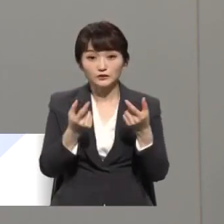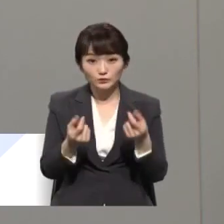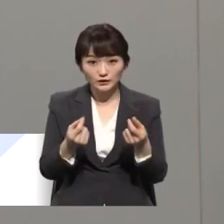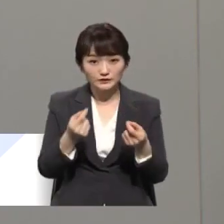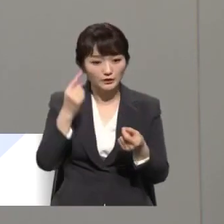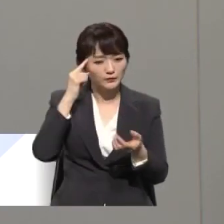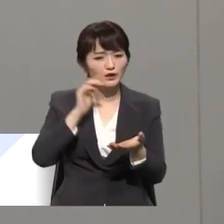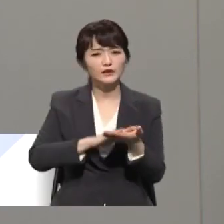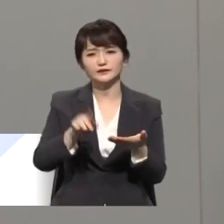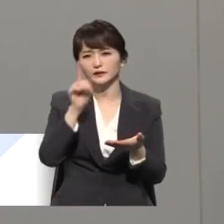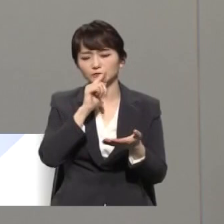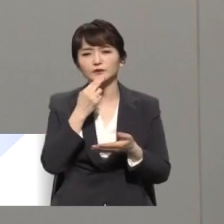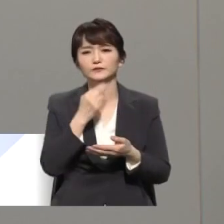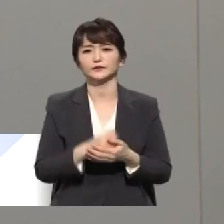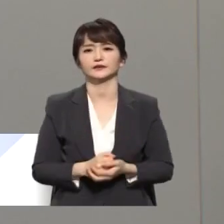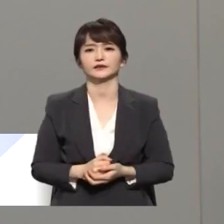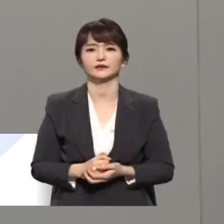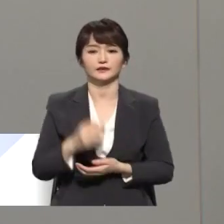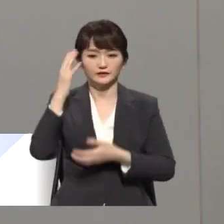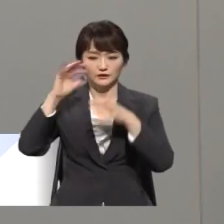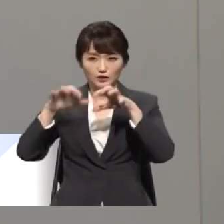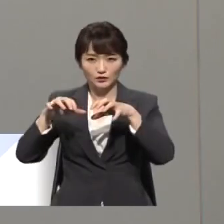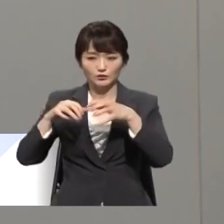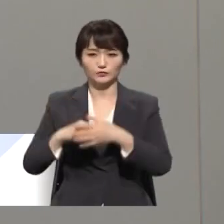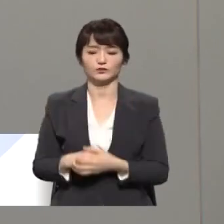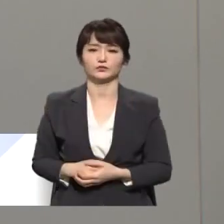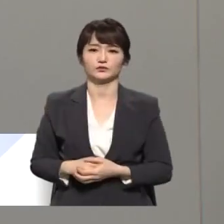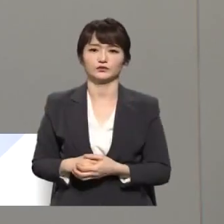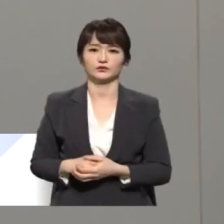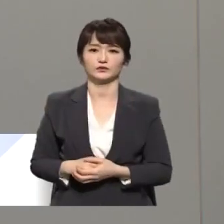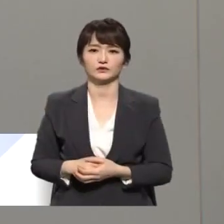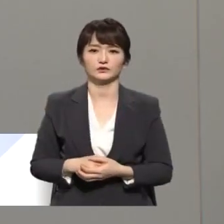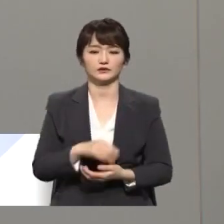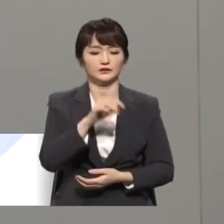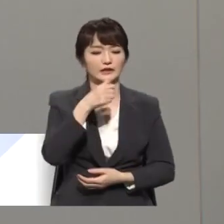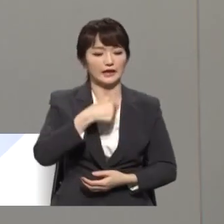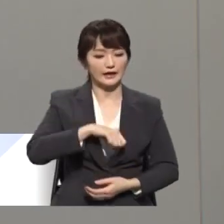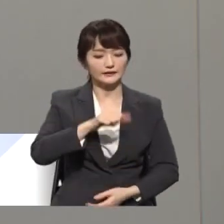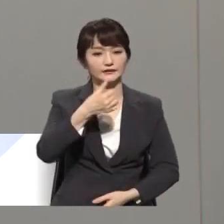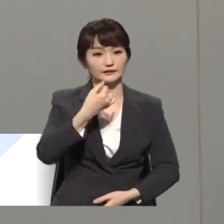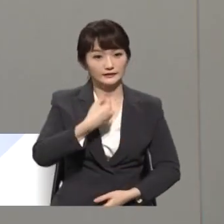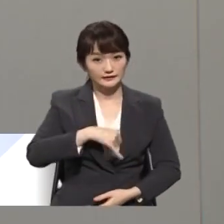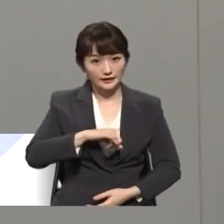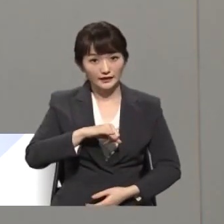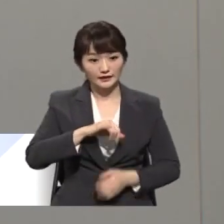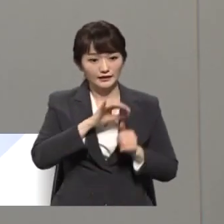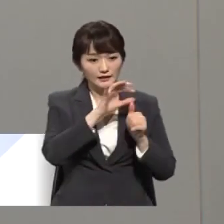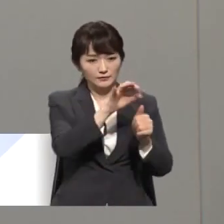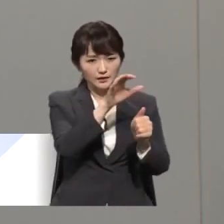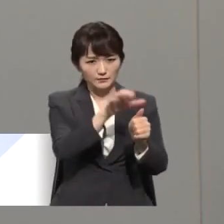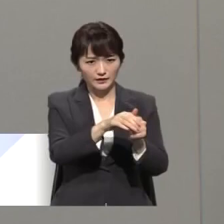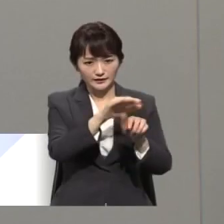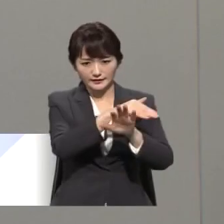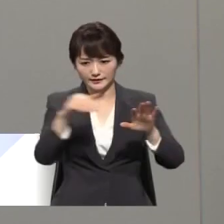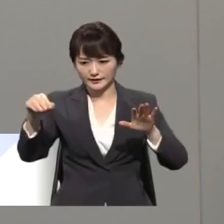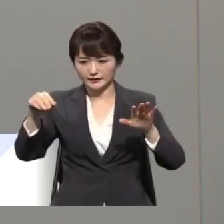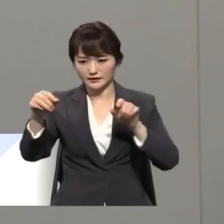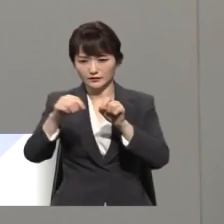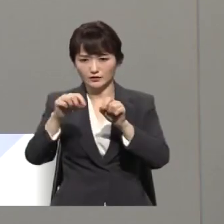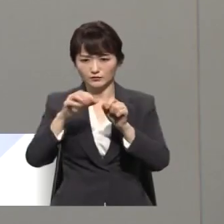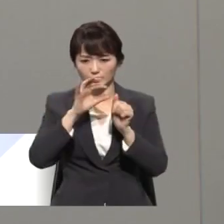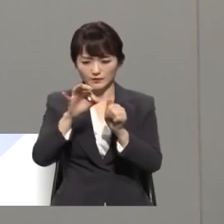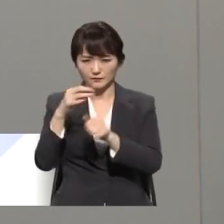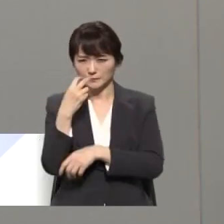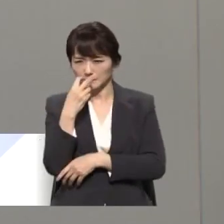그래서 대한민국 대통령 하나밖에 없는 딸 아들에게 총을 들고 휴전선을 지키는 아빠 엄마의 마음으로 남북관계를